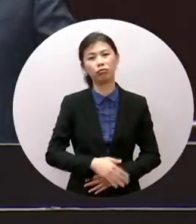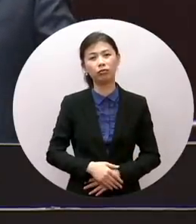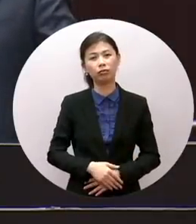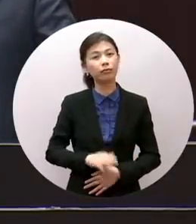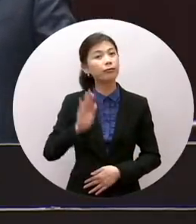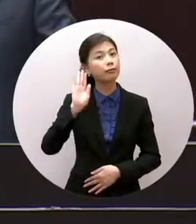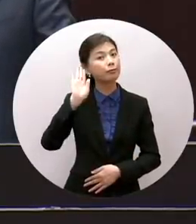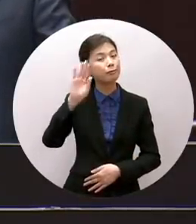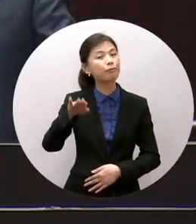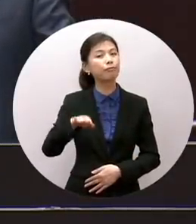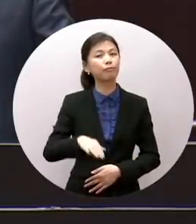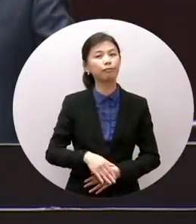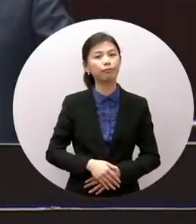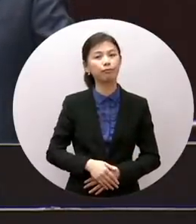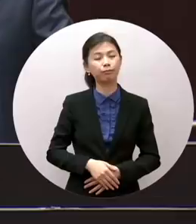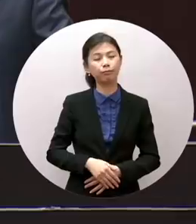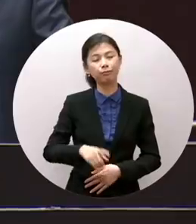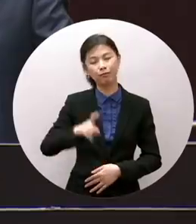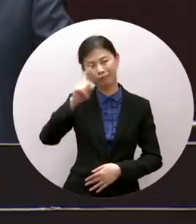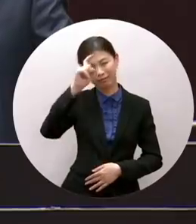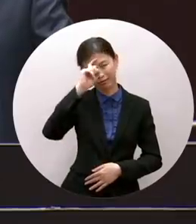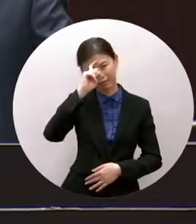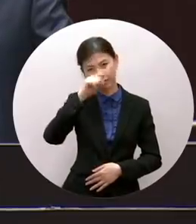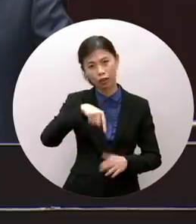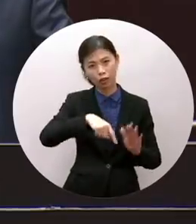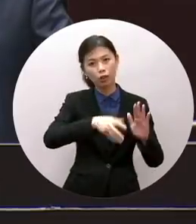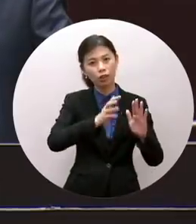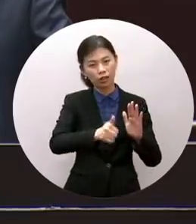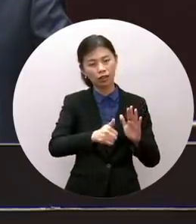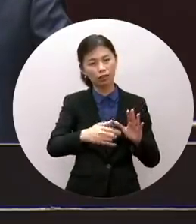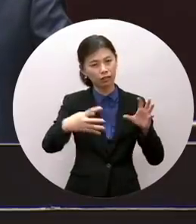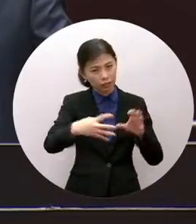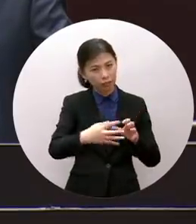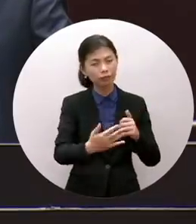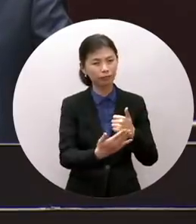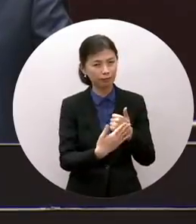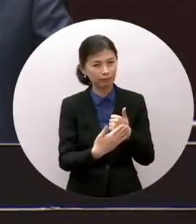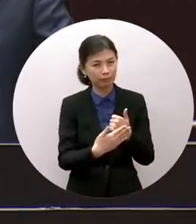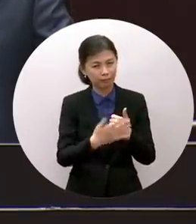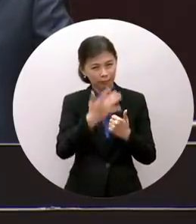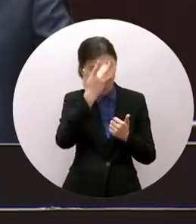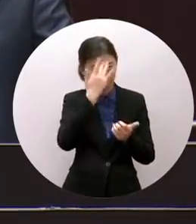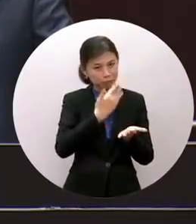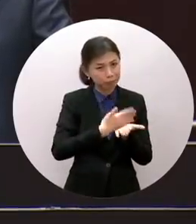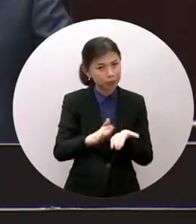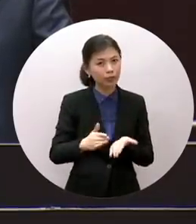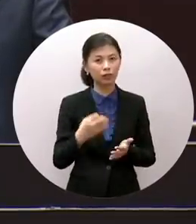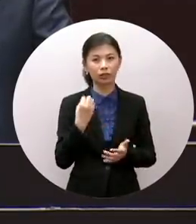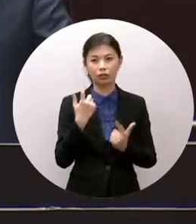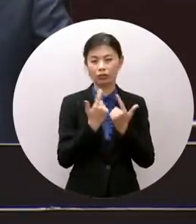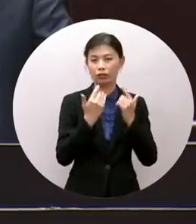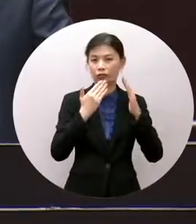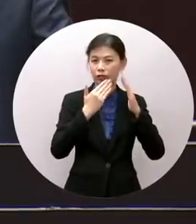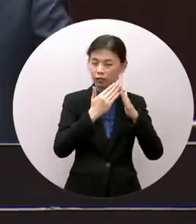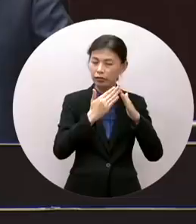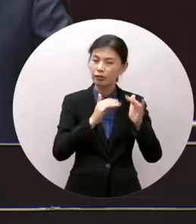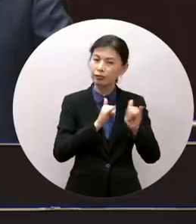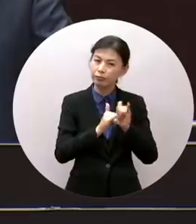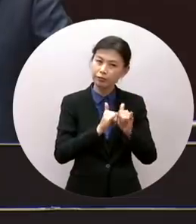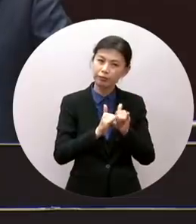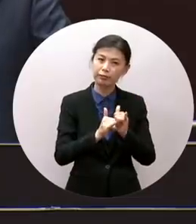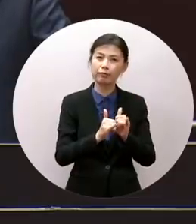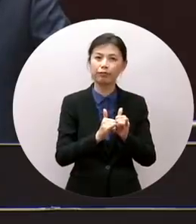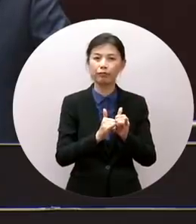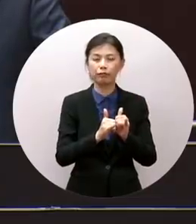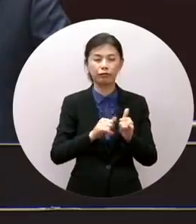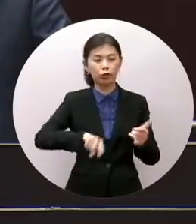以讲未来这个部分，就拜托含咱的议长会当共同来解决，和咱的新北市咱的市民会当讲，大家前